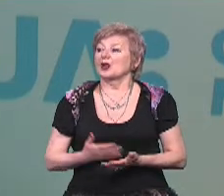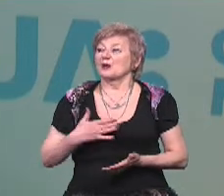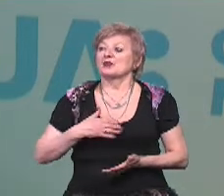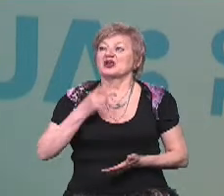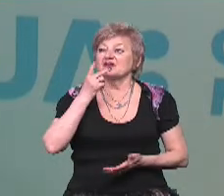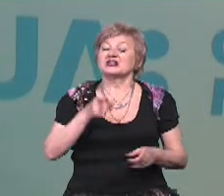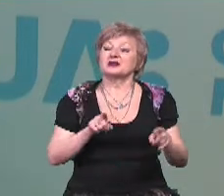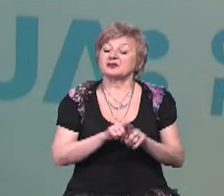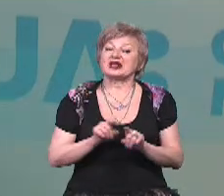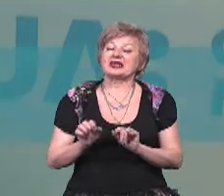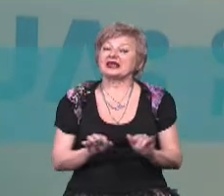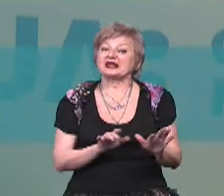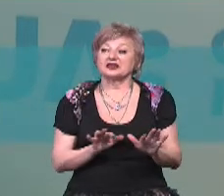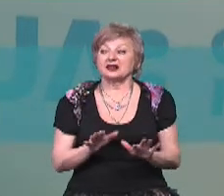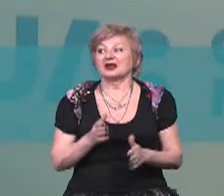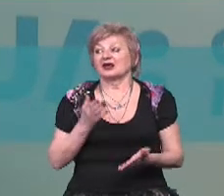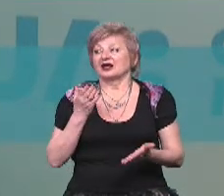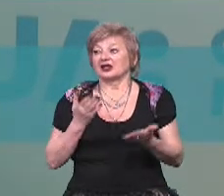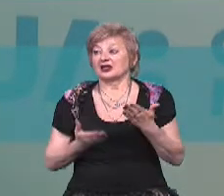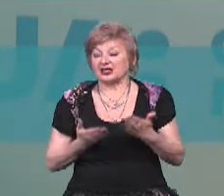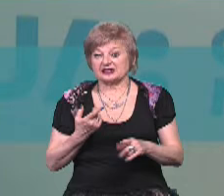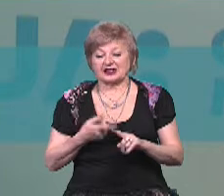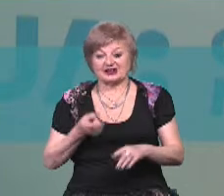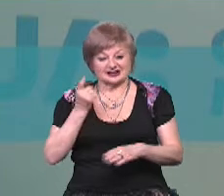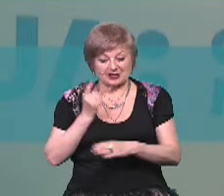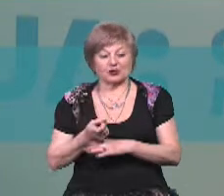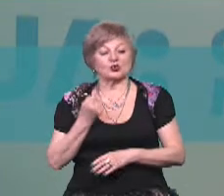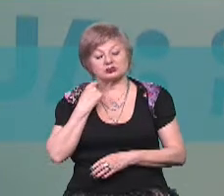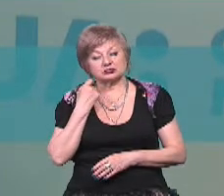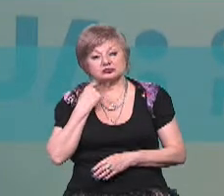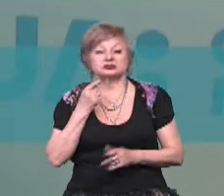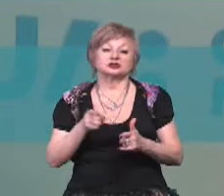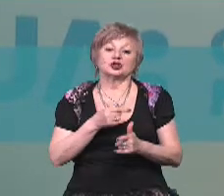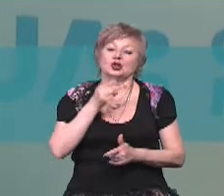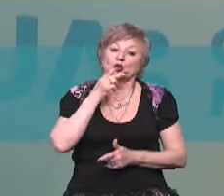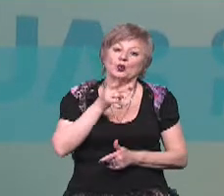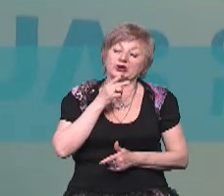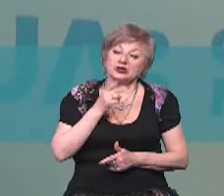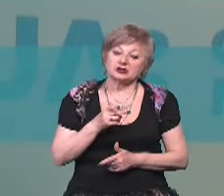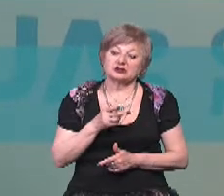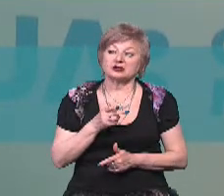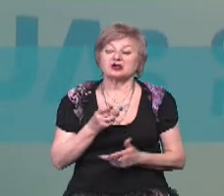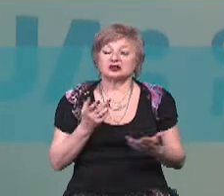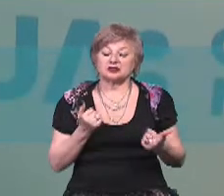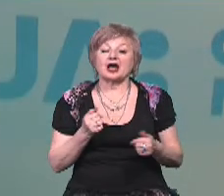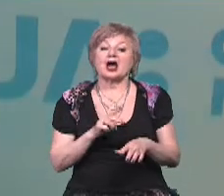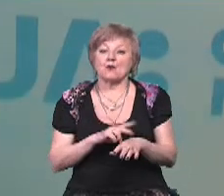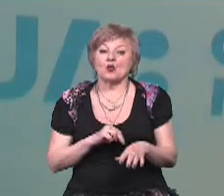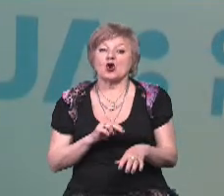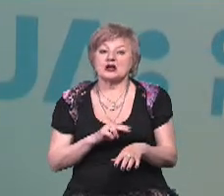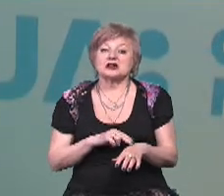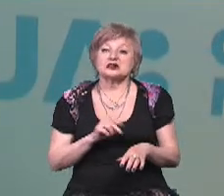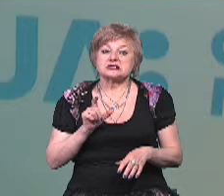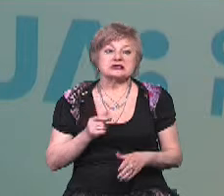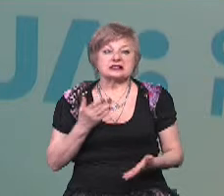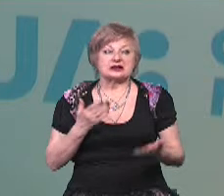такі дії, якщо це є місце, в якому заборонено вживання алкоголю або тютюнових виробів, то звісно, що поліцейський,